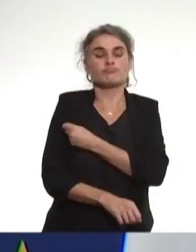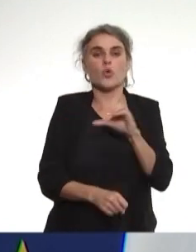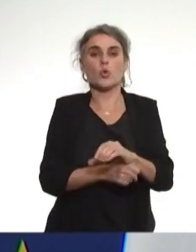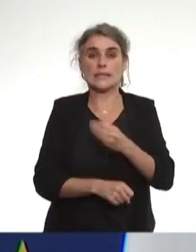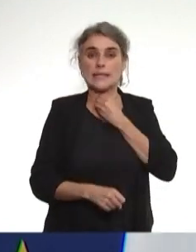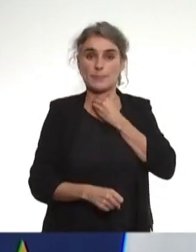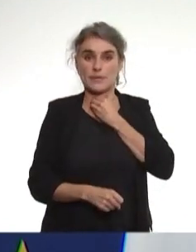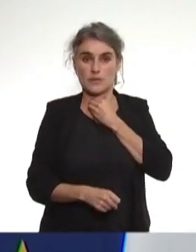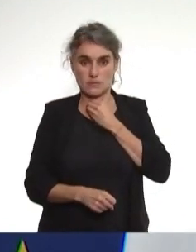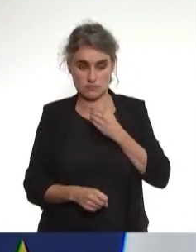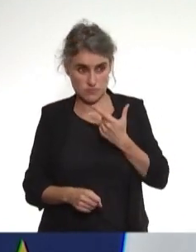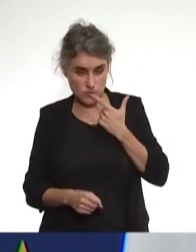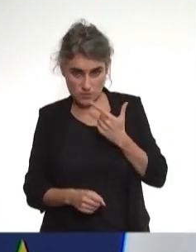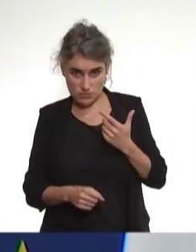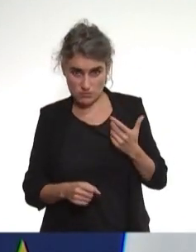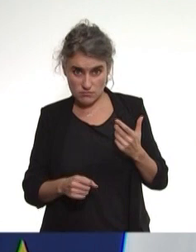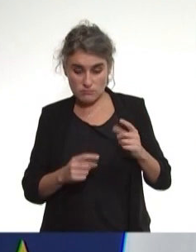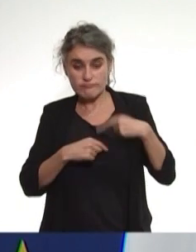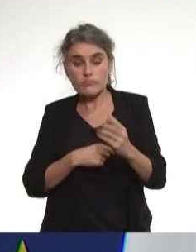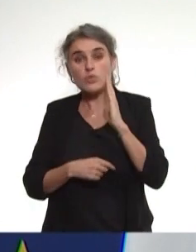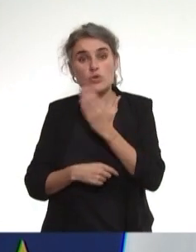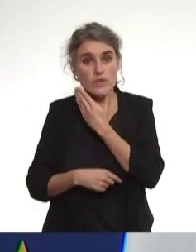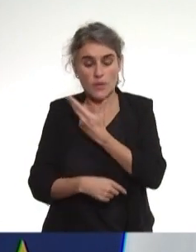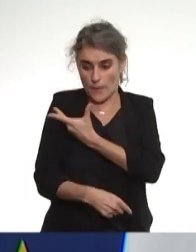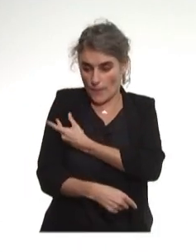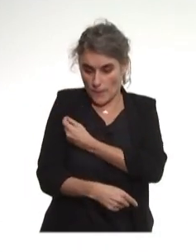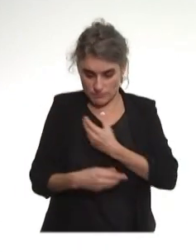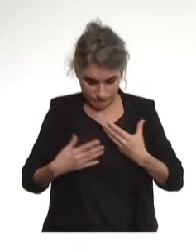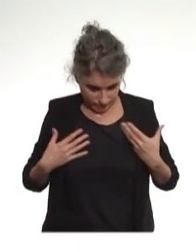une protection à béret contre le virus qui contracteraient au mois de janvier